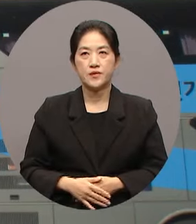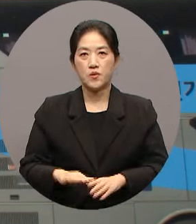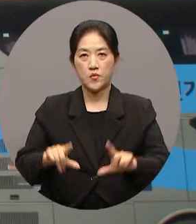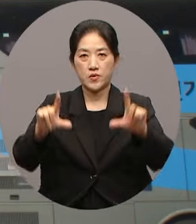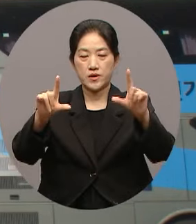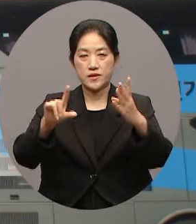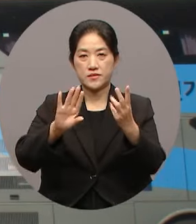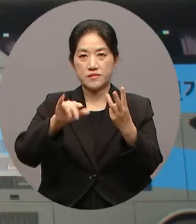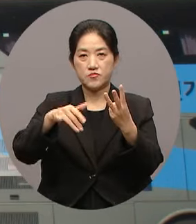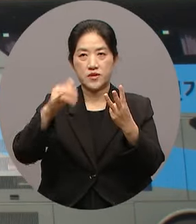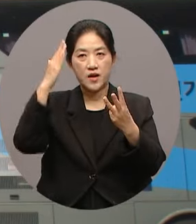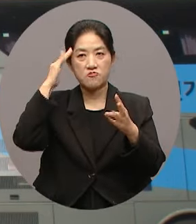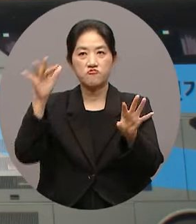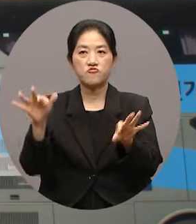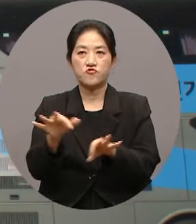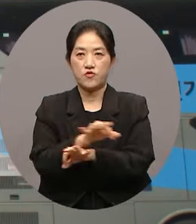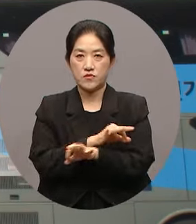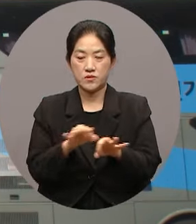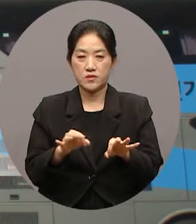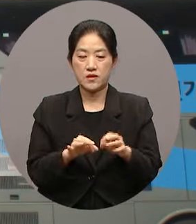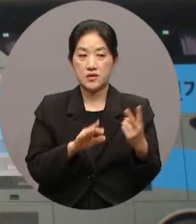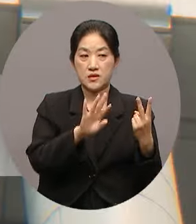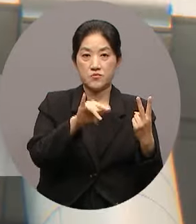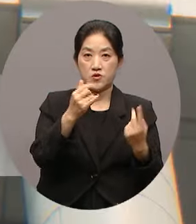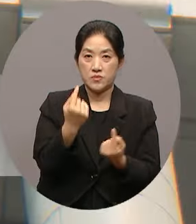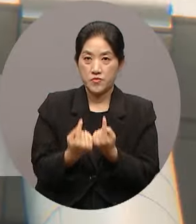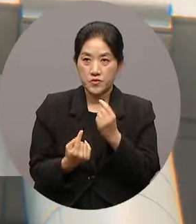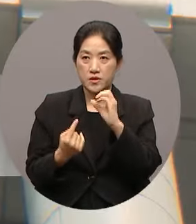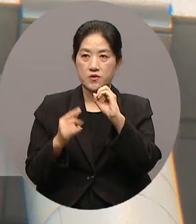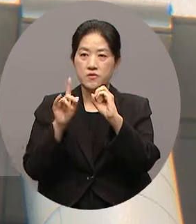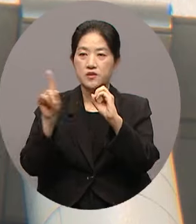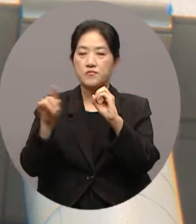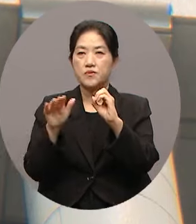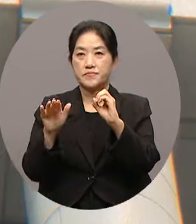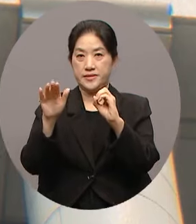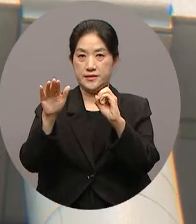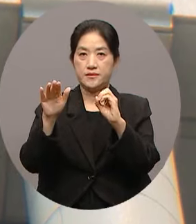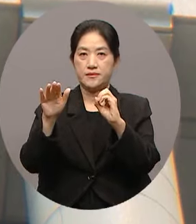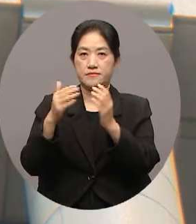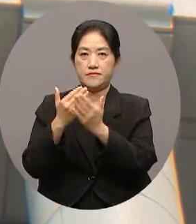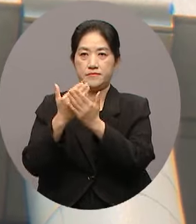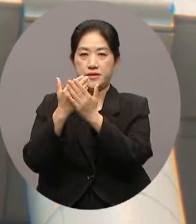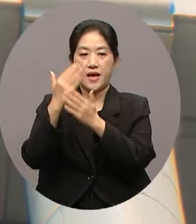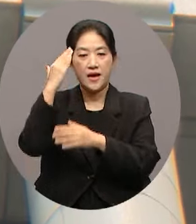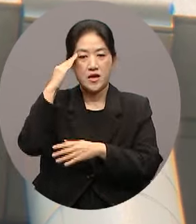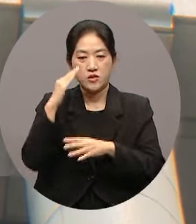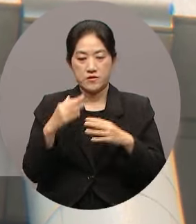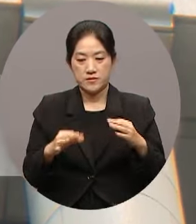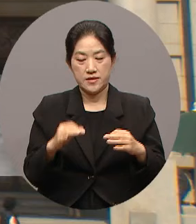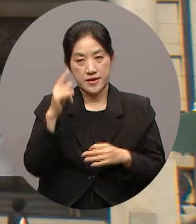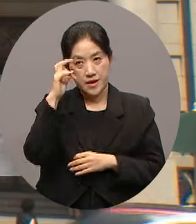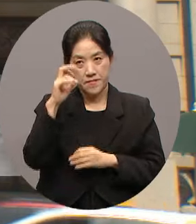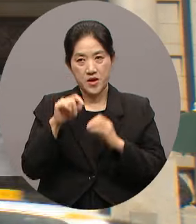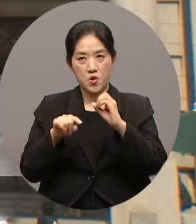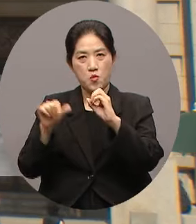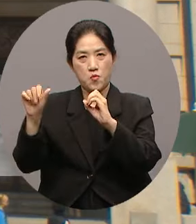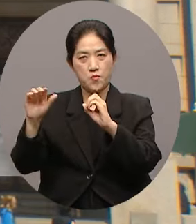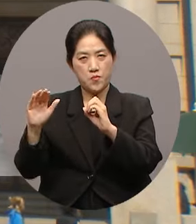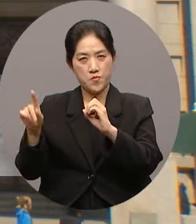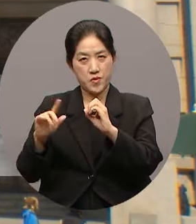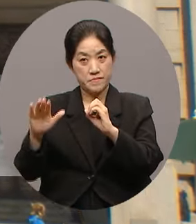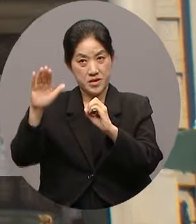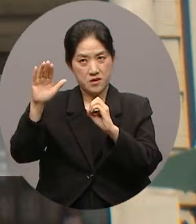올해 3분기 한국 경제가 전분기보다 0.1% 성장했습니다. 앞서 한국은행이 예상한